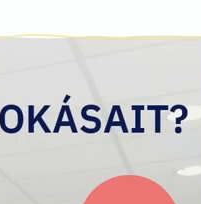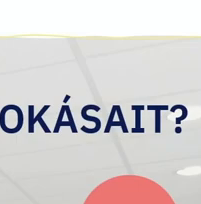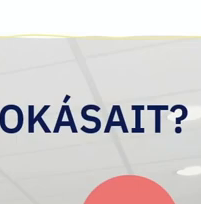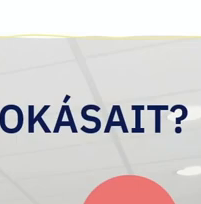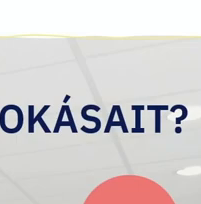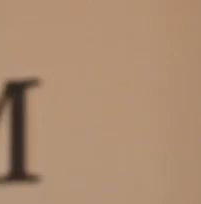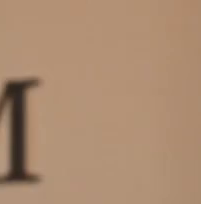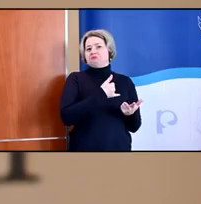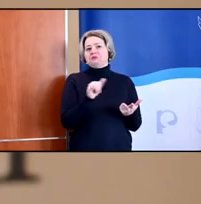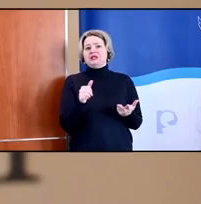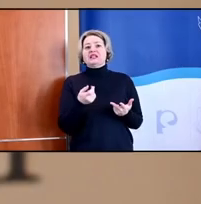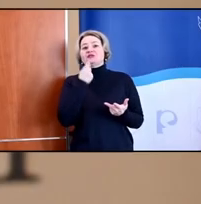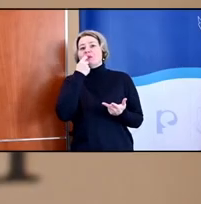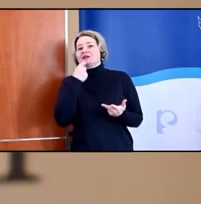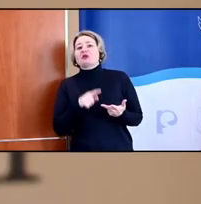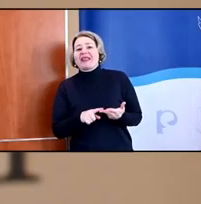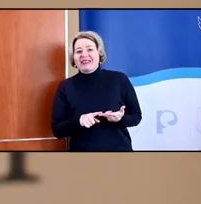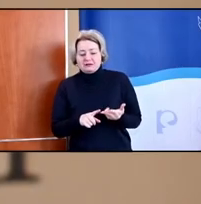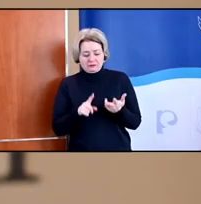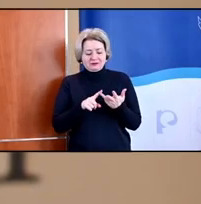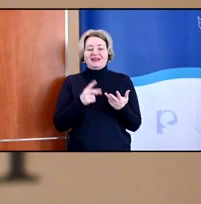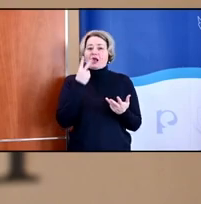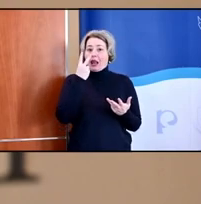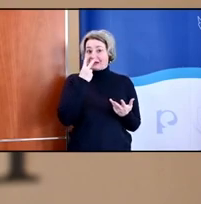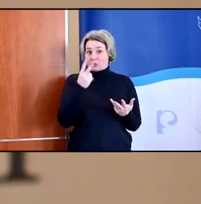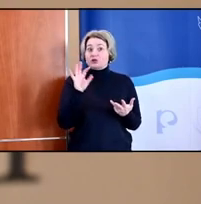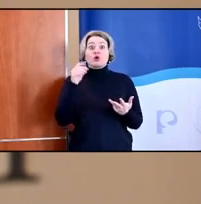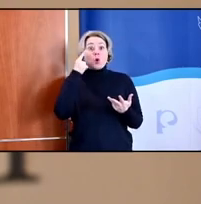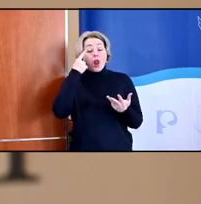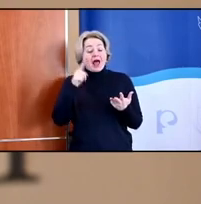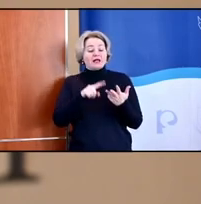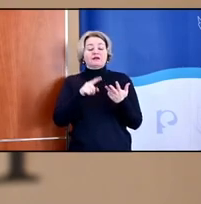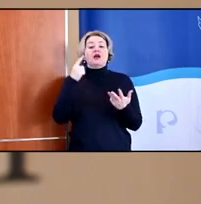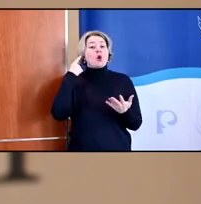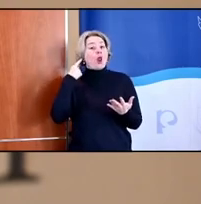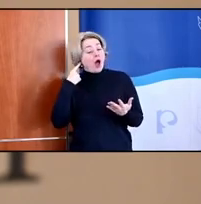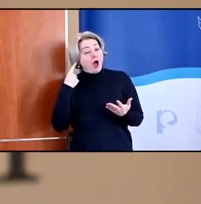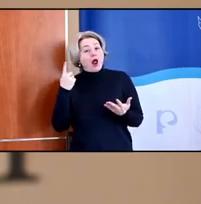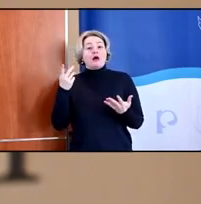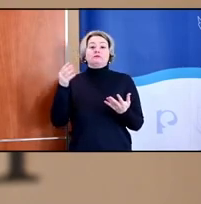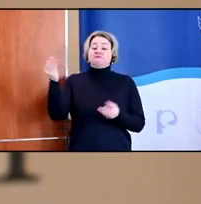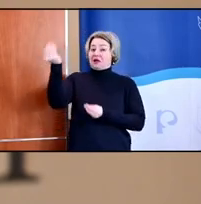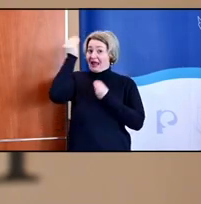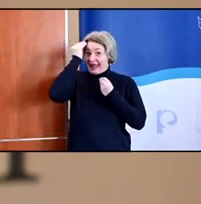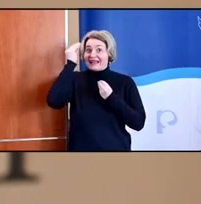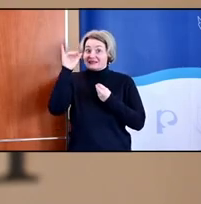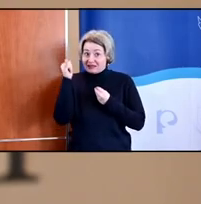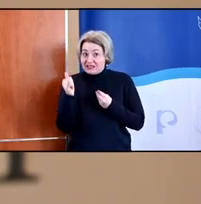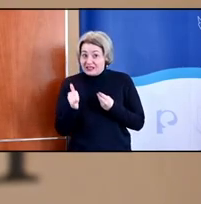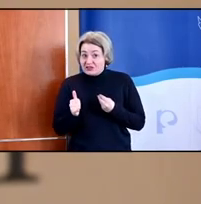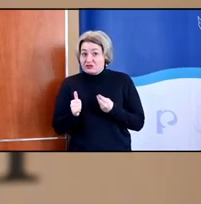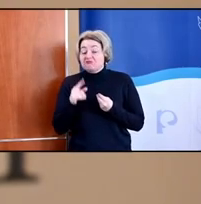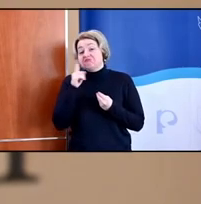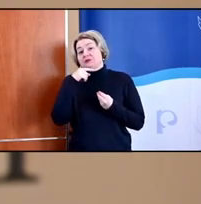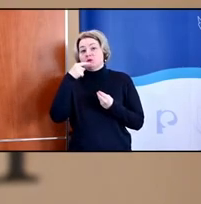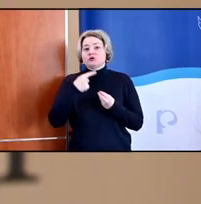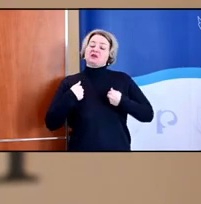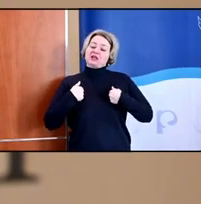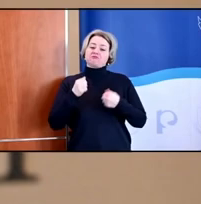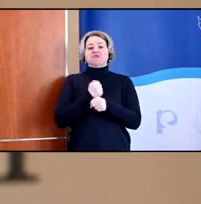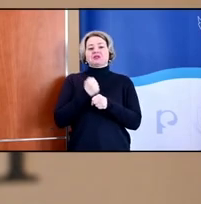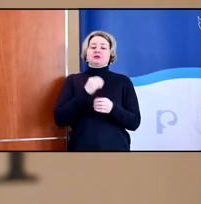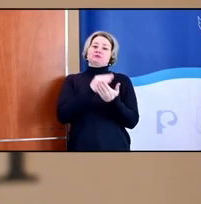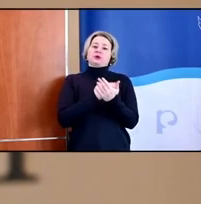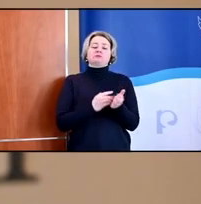ételt fogyasztani tudó látogató aki jól lát jól hall jól érti azt amit mondunk és akkor megcsináljuk a programot és